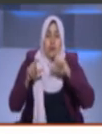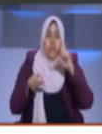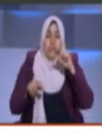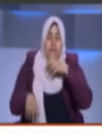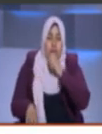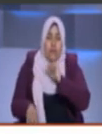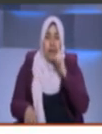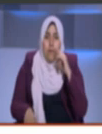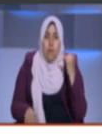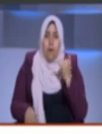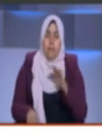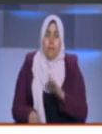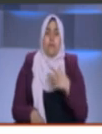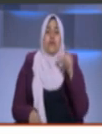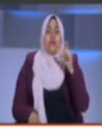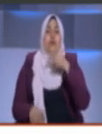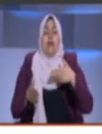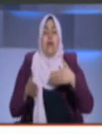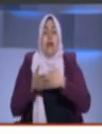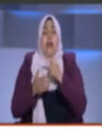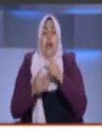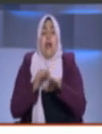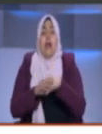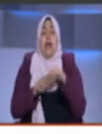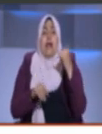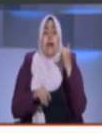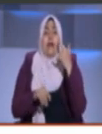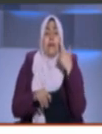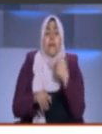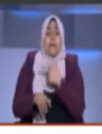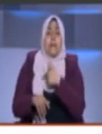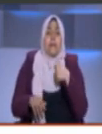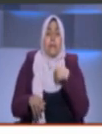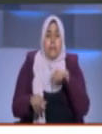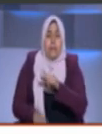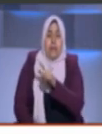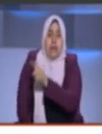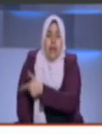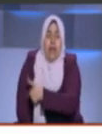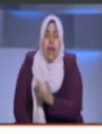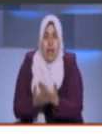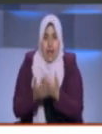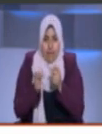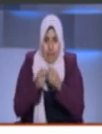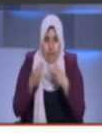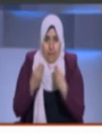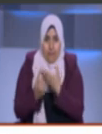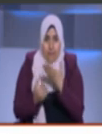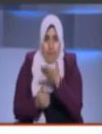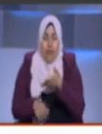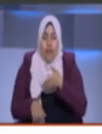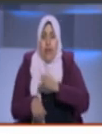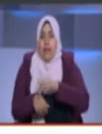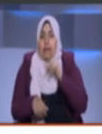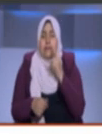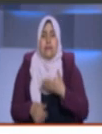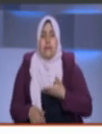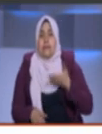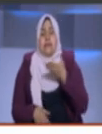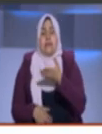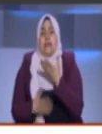طيب يعني سؤال اخير لك عربي مرزوق من برلين قبل ان اختم معك، ايضا عن